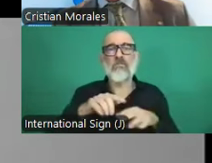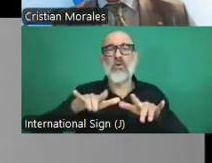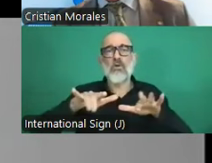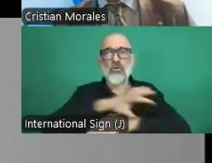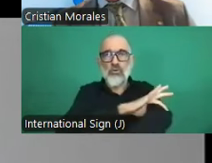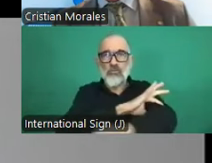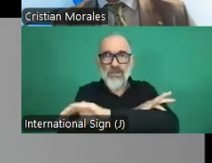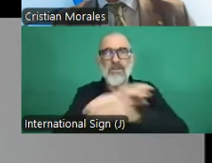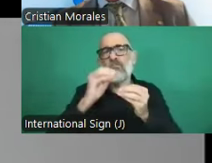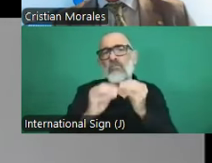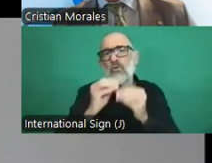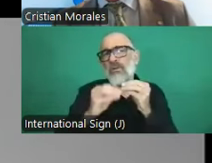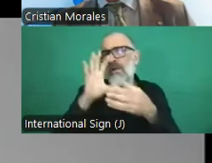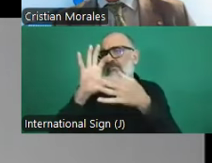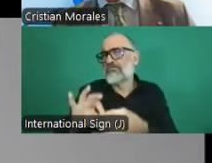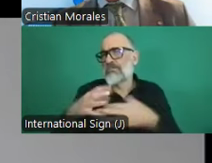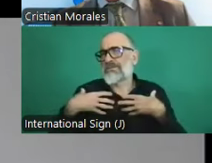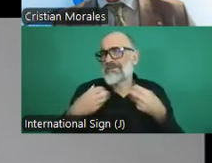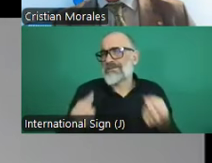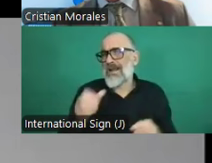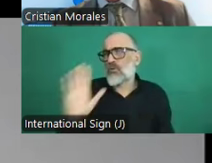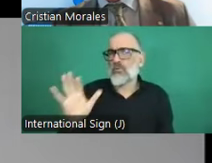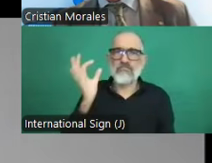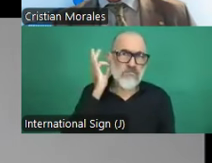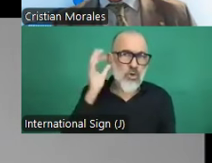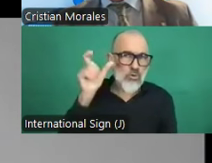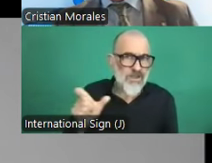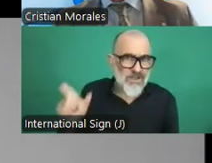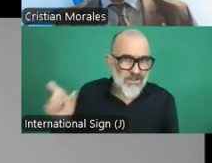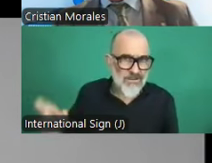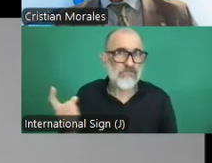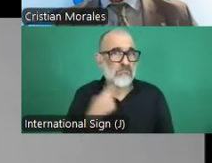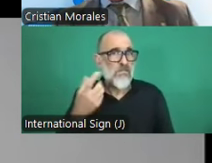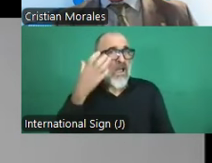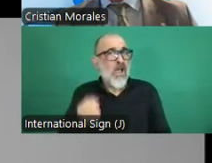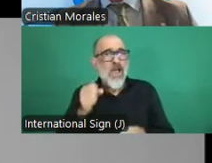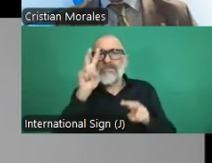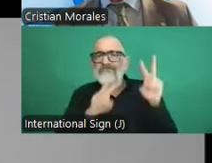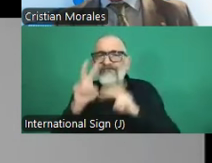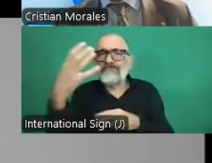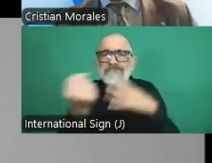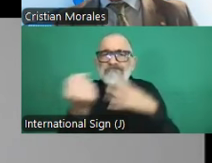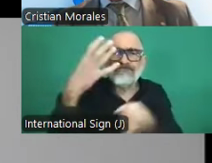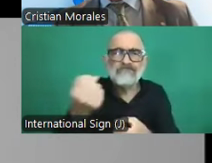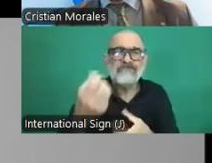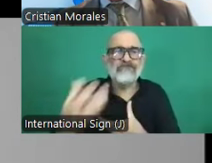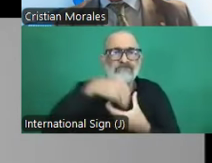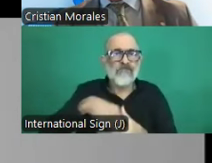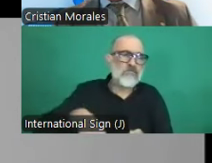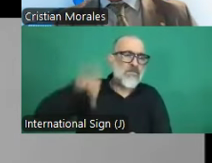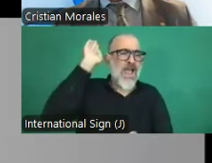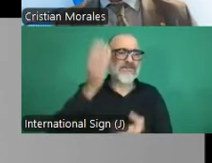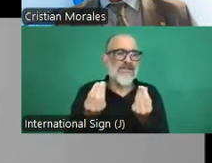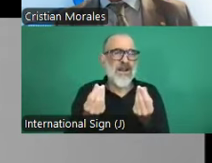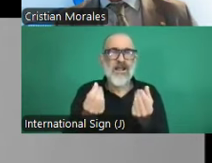féminine, qualidade da etc. informação Nous voulons aussi investir, para nous que cherchons a à gente investir possa dans la alocar qualité melhor os des recursos informations e